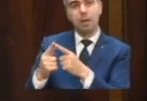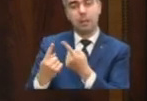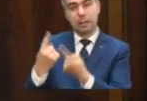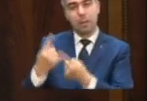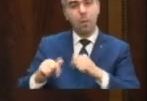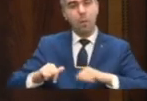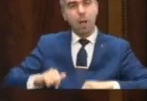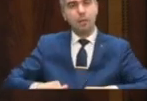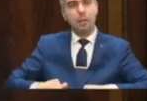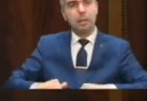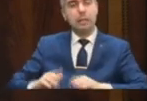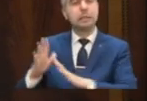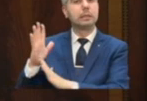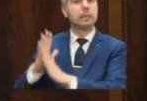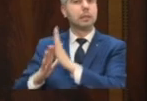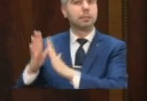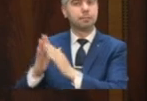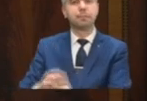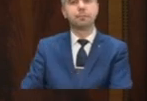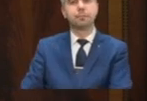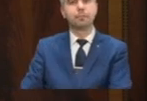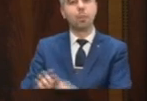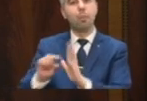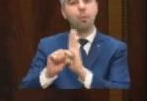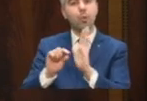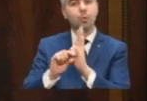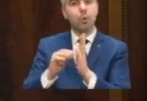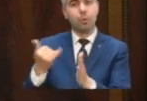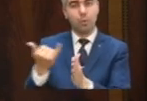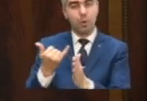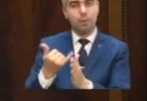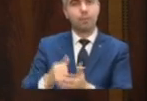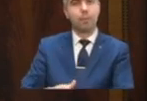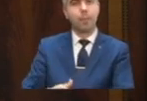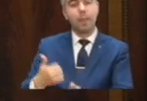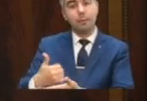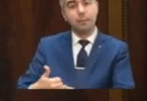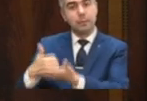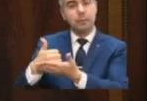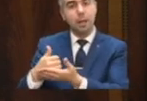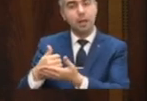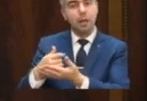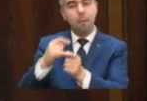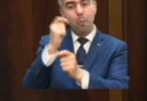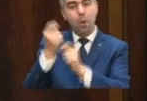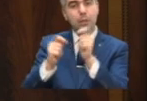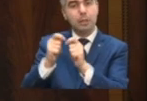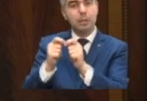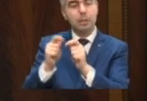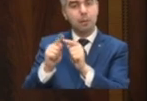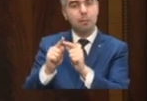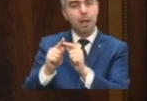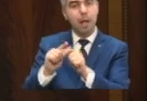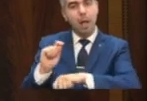وزاري منذ سنوات. أيضا واحد الموضوع آخر متعلق بالمساعدة المعمارية، الجهات على المستوى الوطني خصات